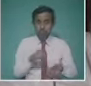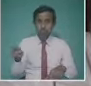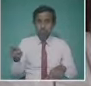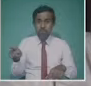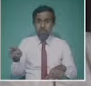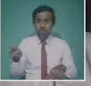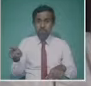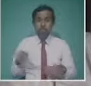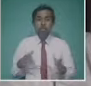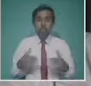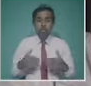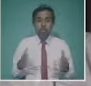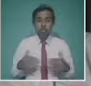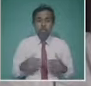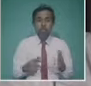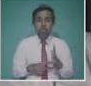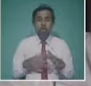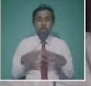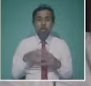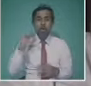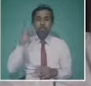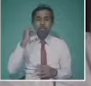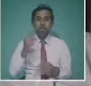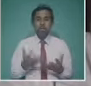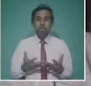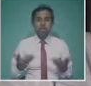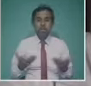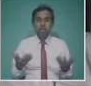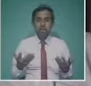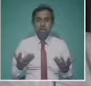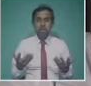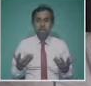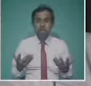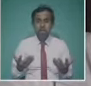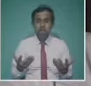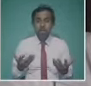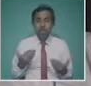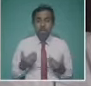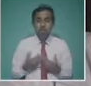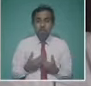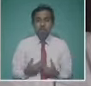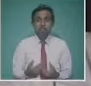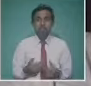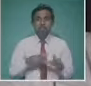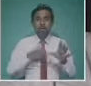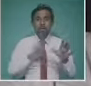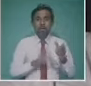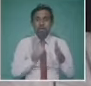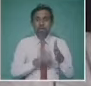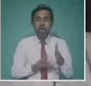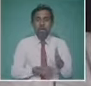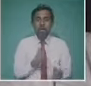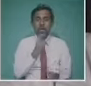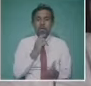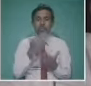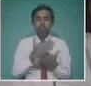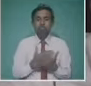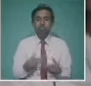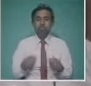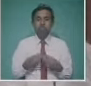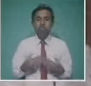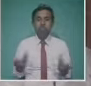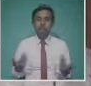දැන් ඒ කියන්නේ තවම නීතිපති දෙපාර්තමේන්තුවට බැරි වෙලා තිබෙන ගරු ඇමතිතුමනි ඉල්ලා අස්කරගත්ත නඩුවල විස්තර ටික ලබා